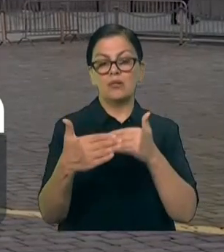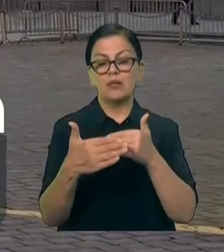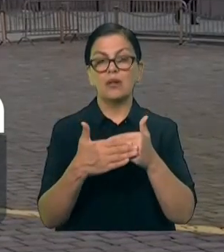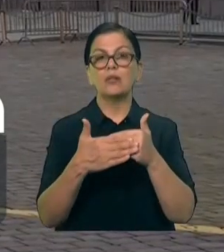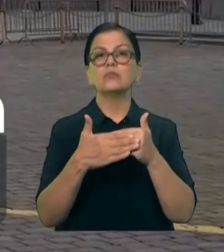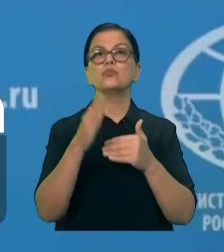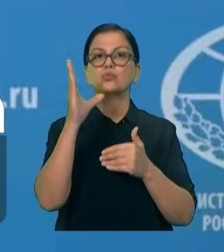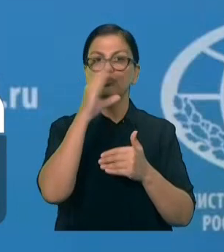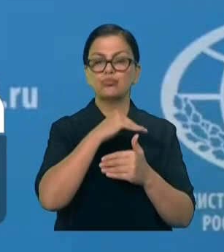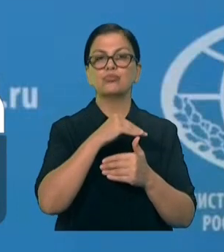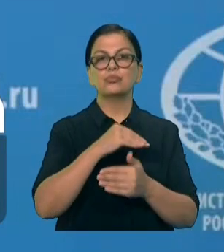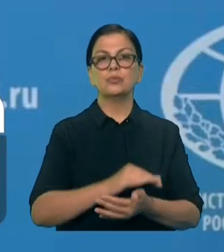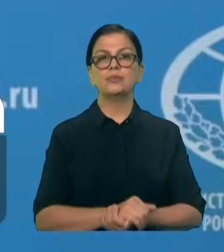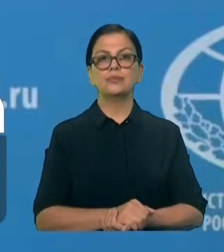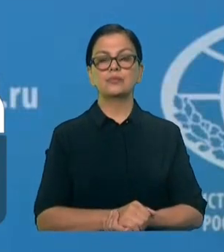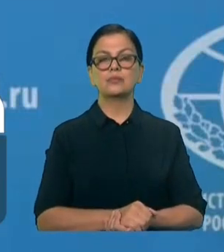yaxınlaşdırmaq mümkün olub.